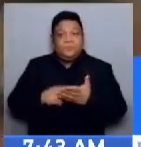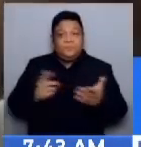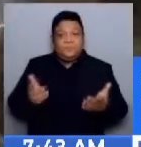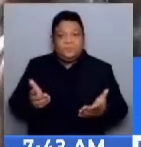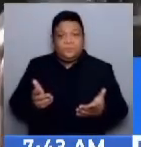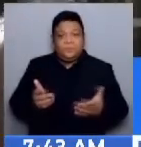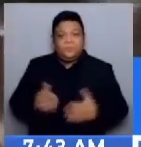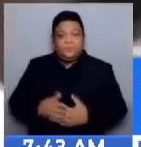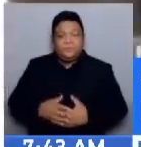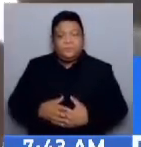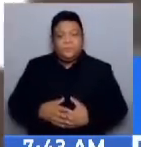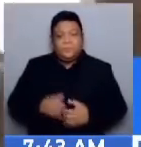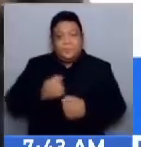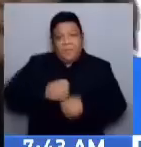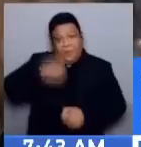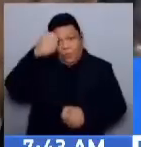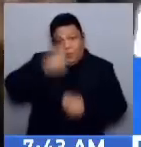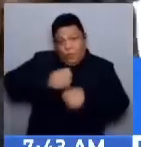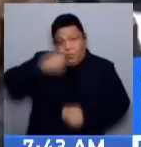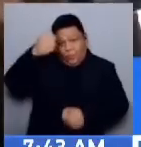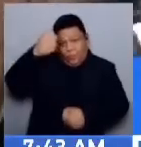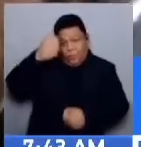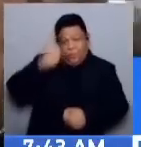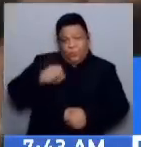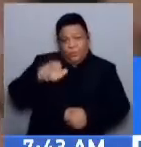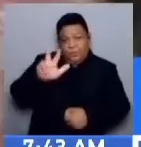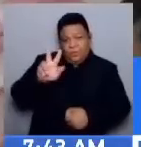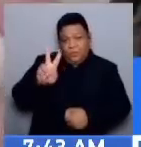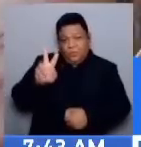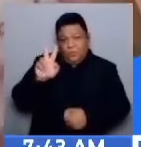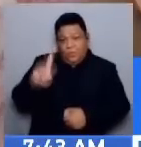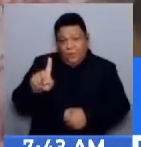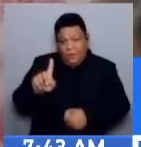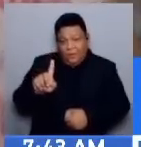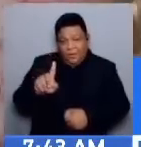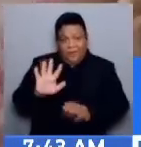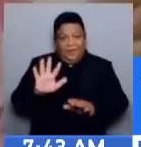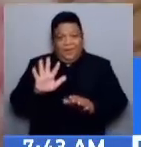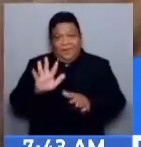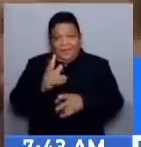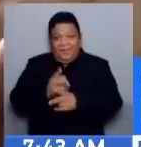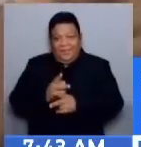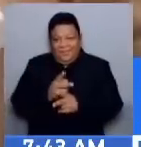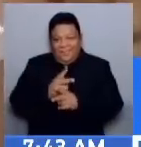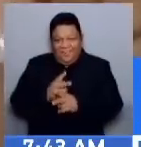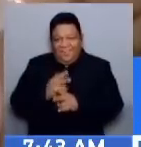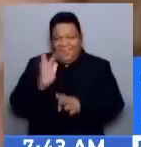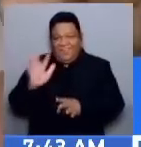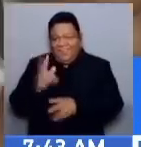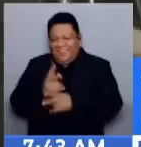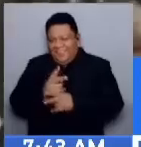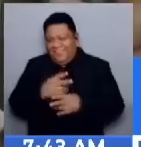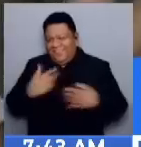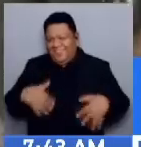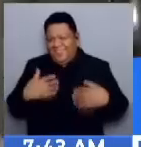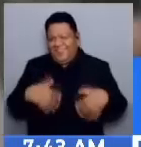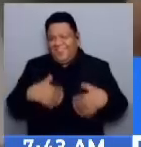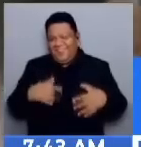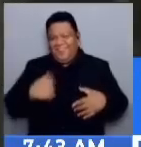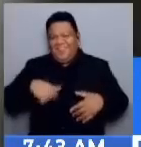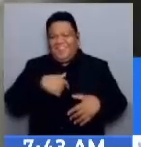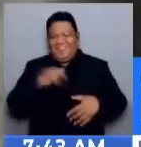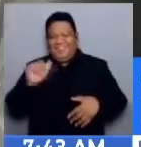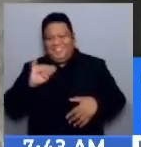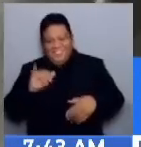Payong. 3, 2, 1. Wow, ate malaglag ka naman. Grabe naman tong bring me na to. Para tayo nagra-rides.